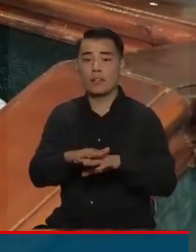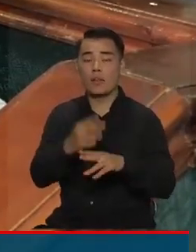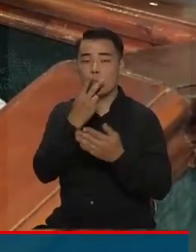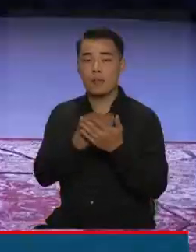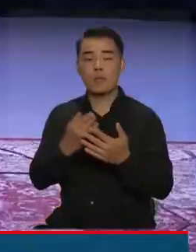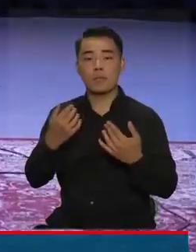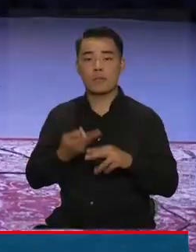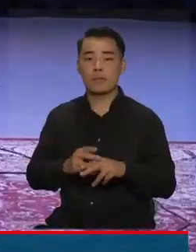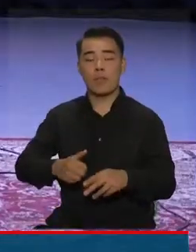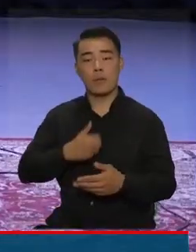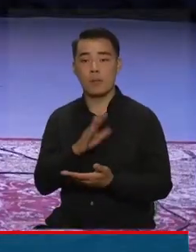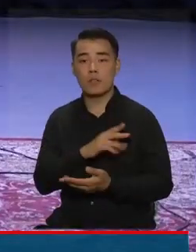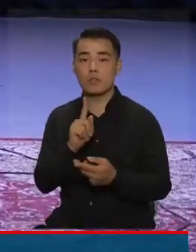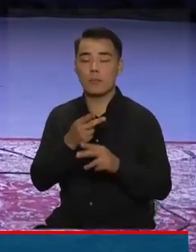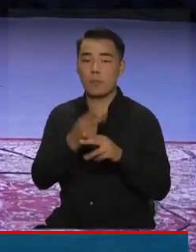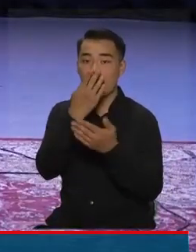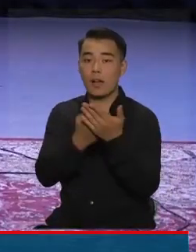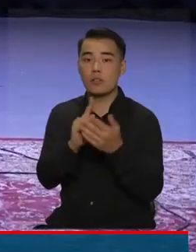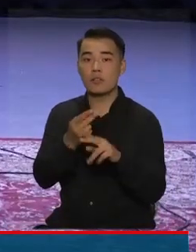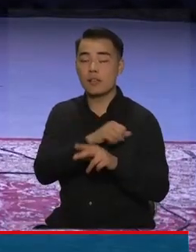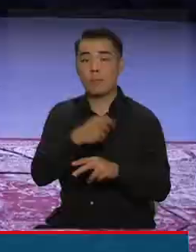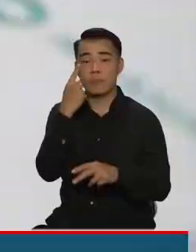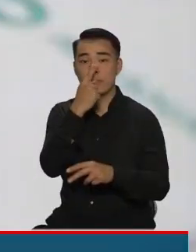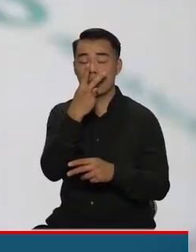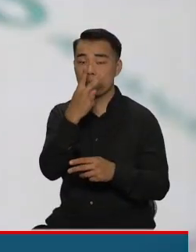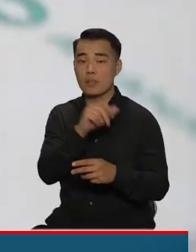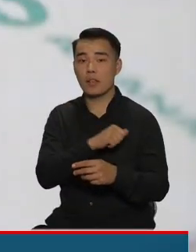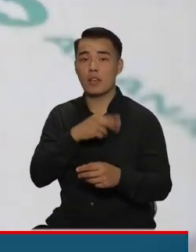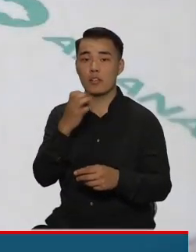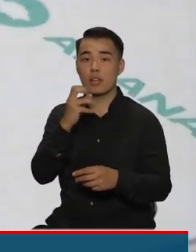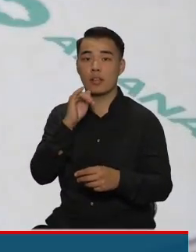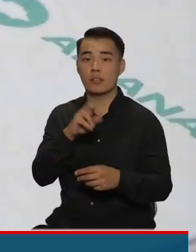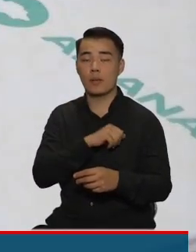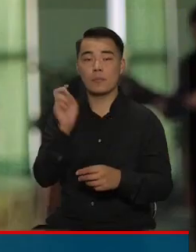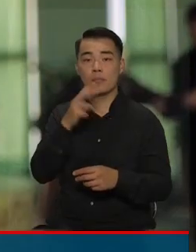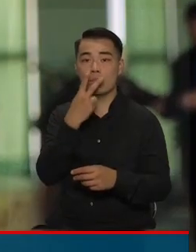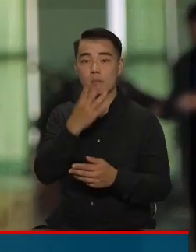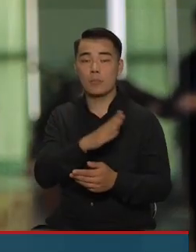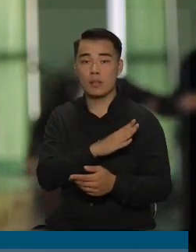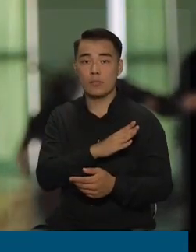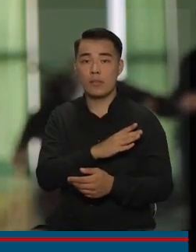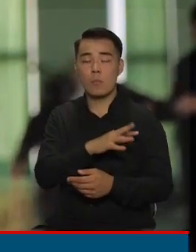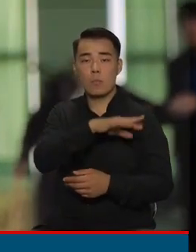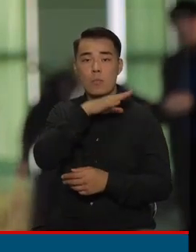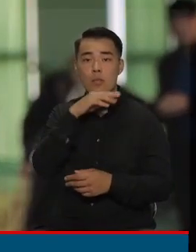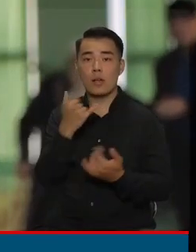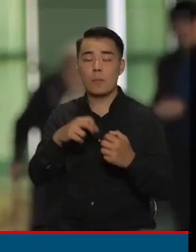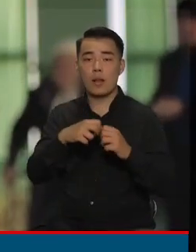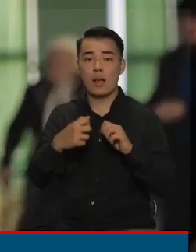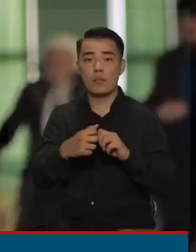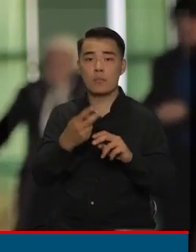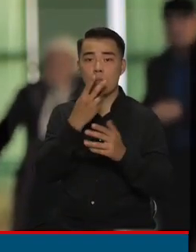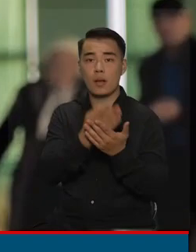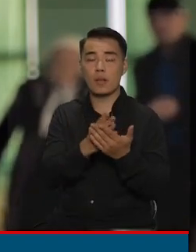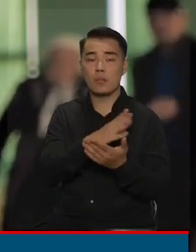болды. Кіл мұқтылардың сахнадағы шайқасын көзбен көру үшін Шалғайдағы ағайын арнайы келген. Көп мәселелерді қозғалды